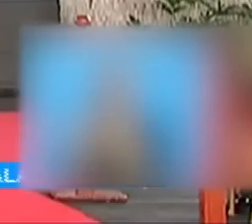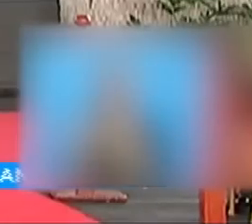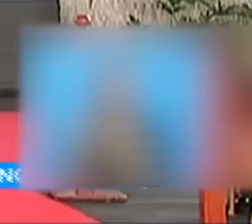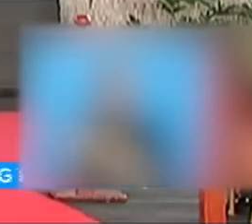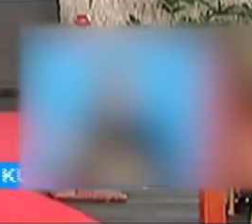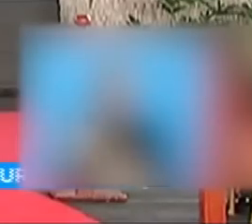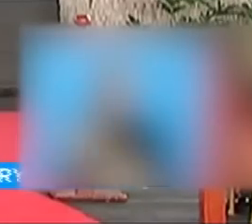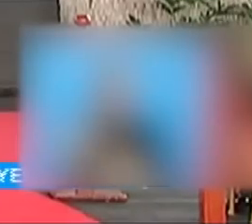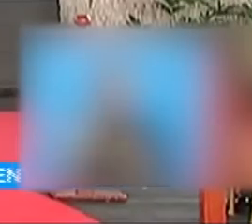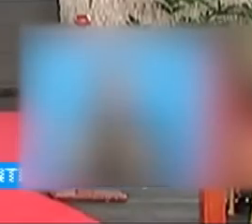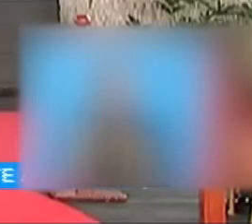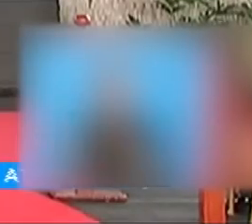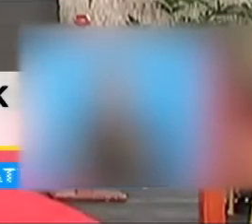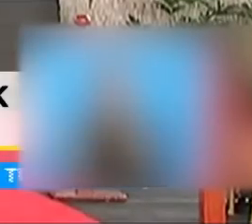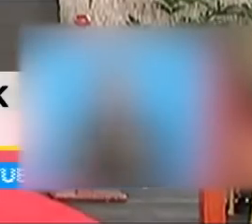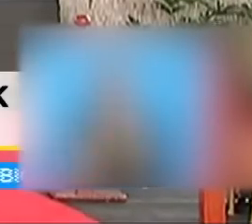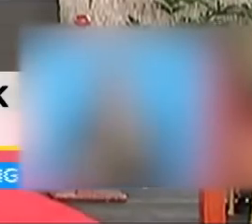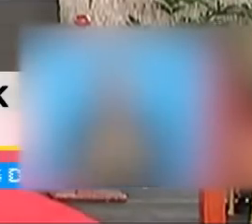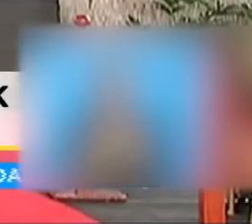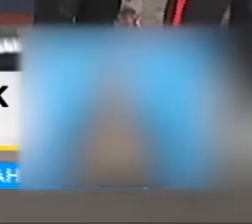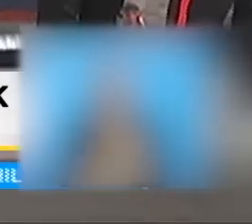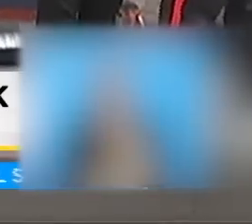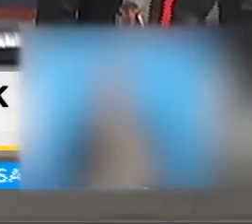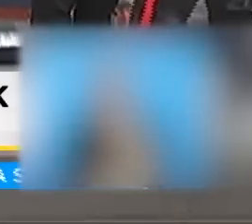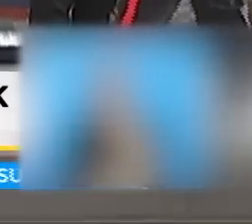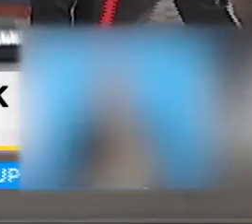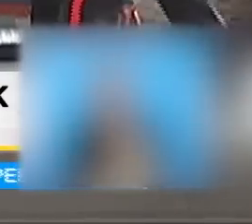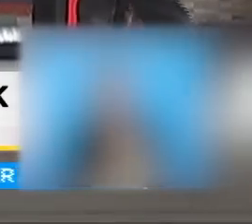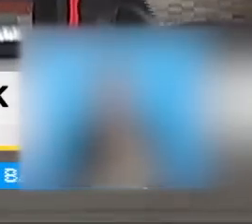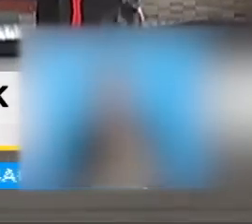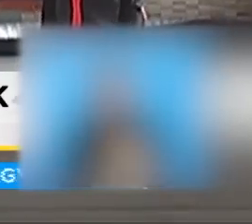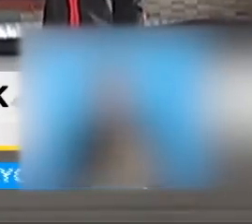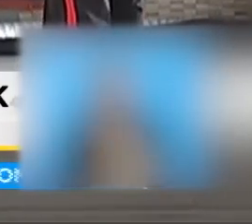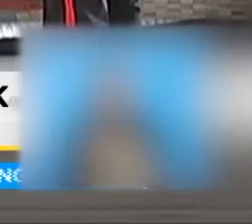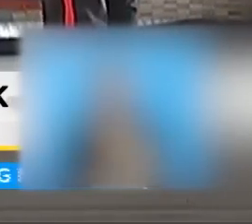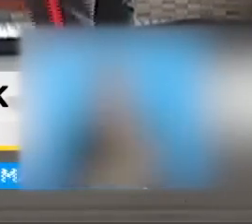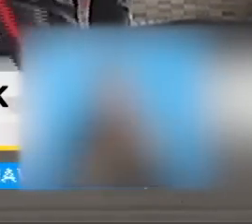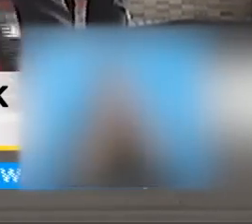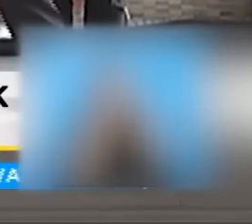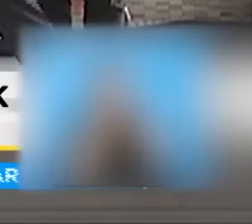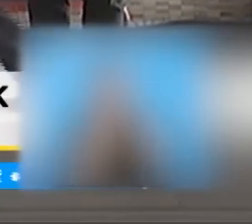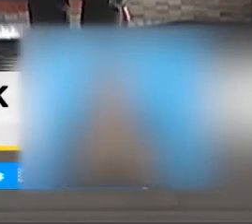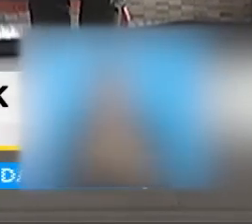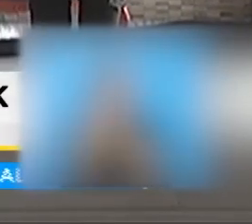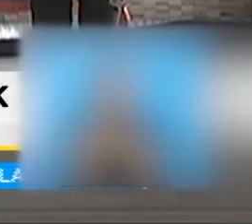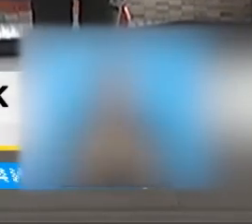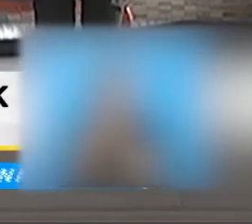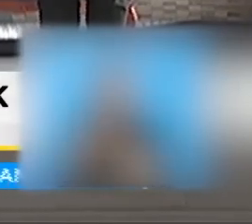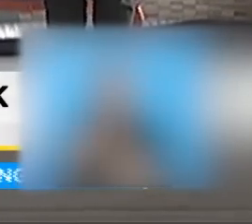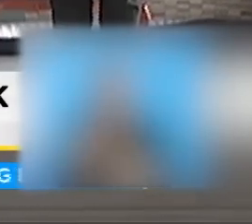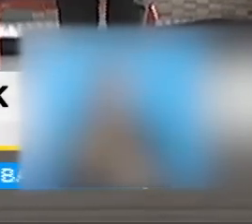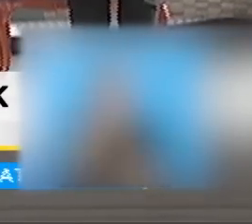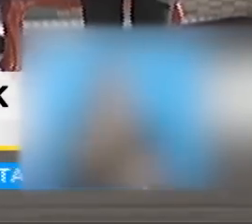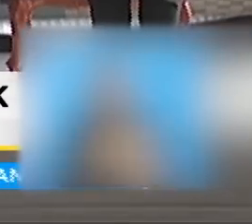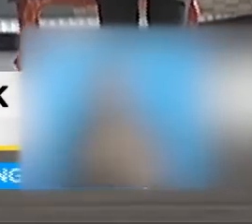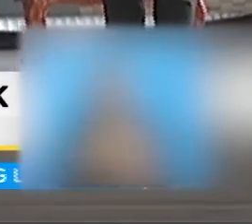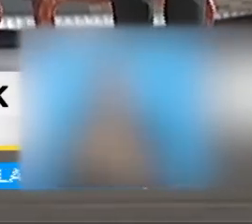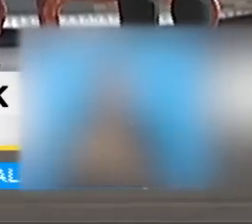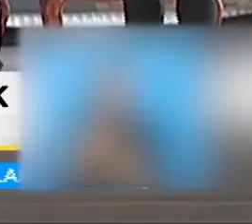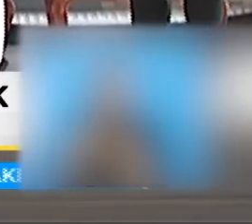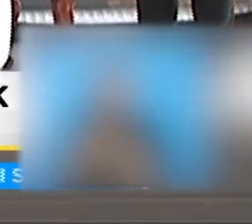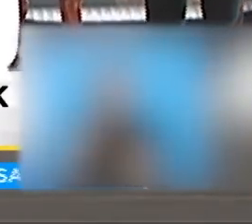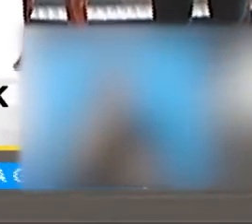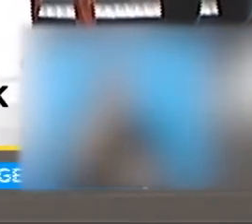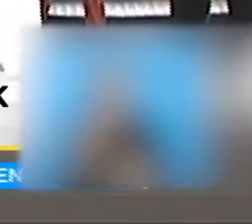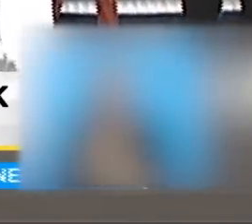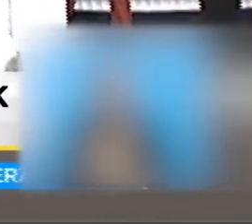ay ipinagpapaubaya muna sa lokal na pamahalaan yung pag-analyze ng sitwasyon sa bawat lugar. Iba daw kasi yung